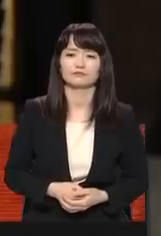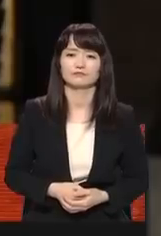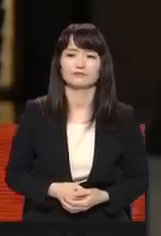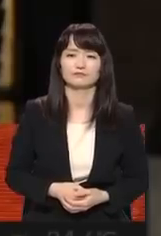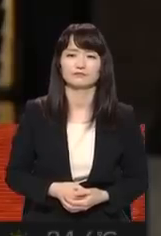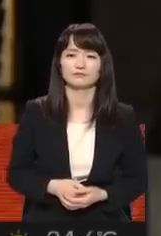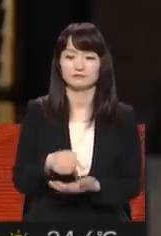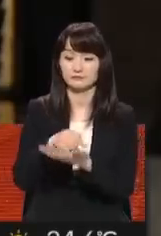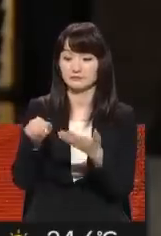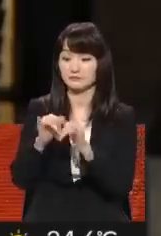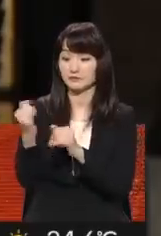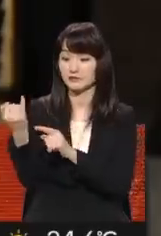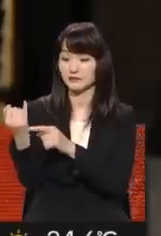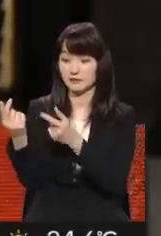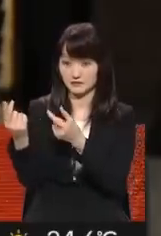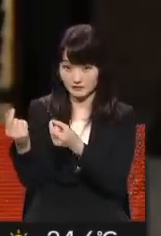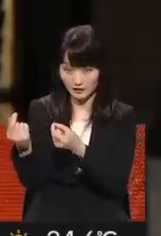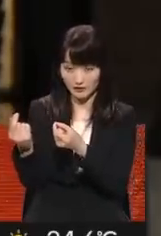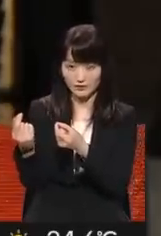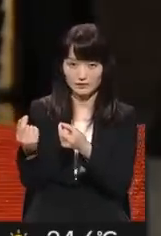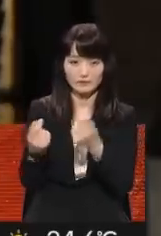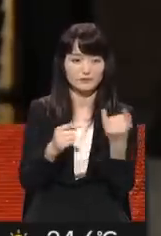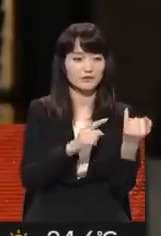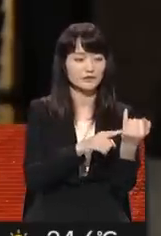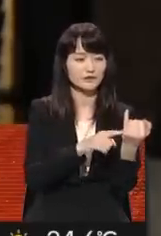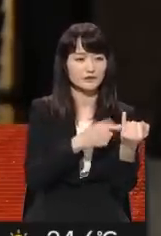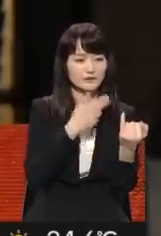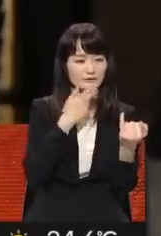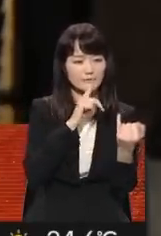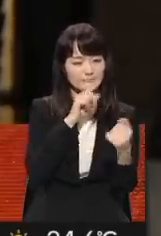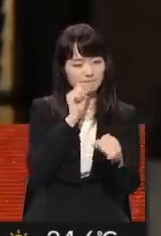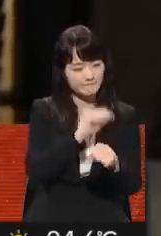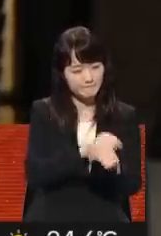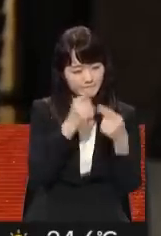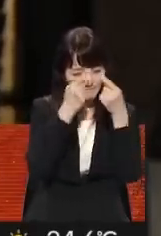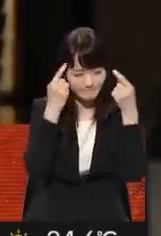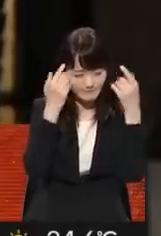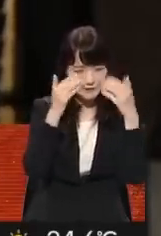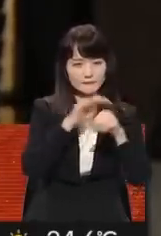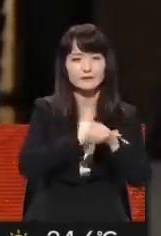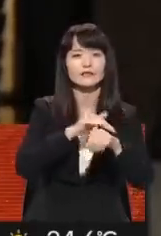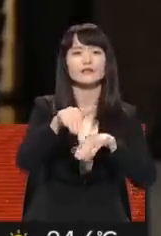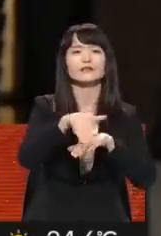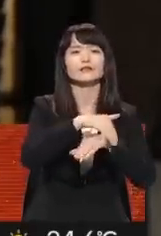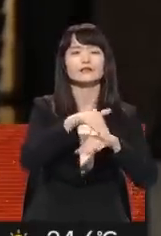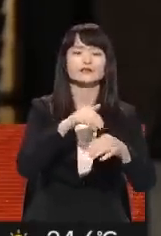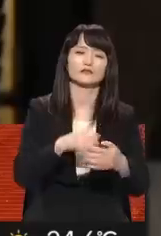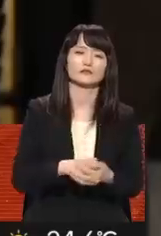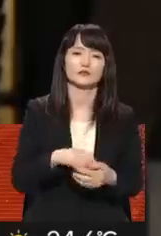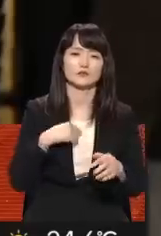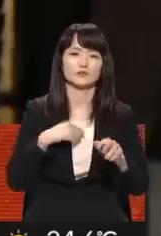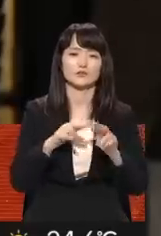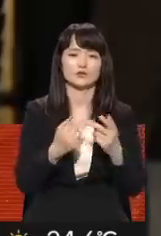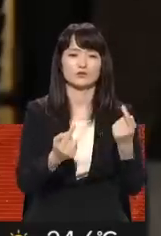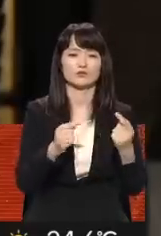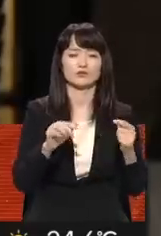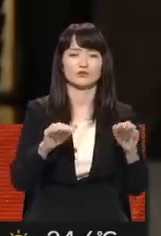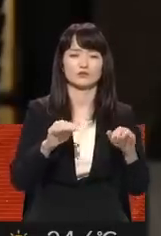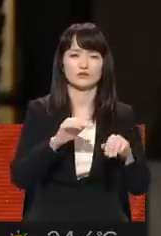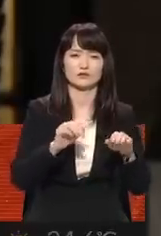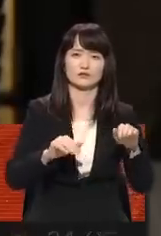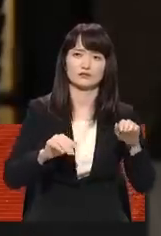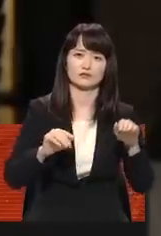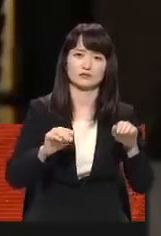이렇게 피해자처럼 영어도 잘하고 대학도 잘 다니는 그런 어떤 본인보다도 우월한 학생들에 대한 분노감을 갖고